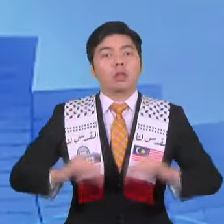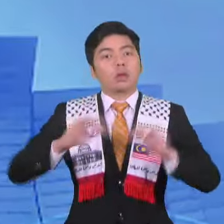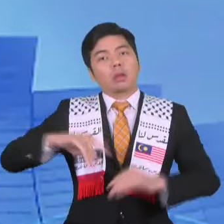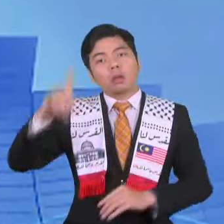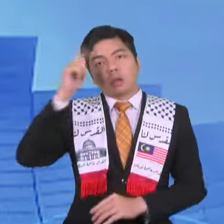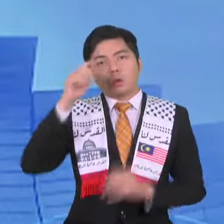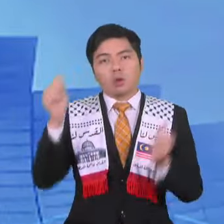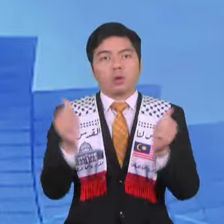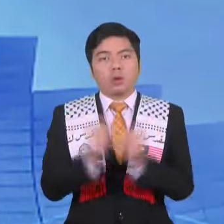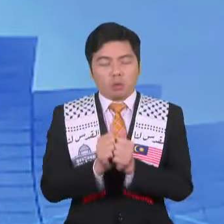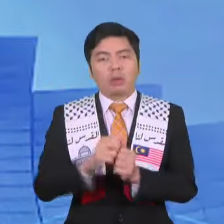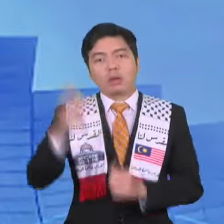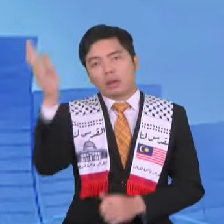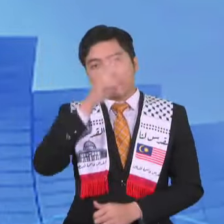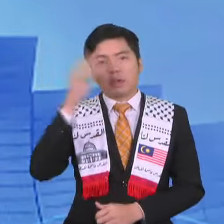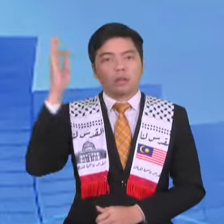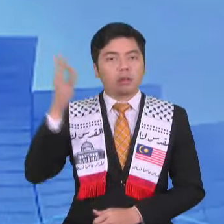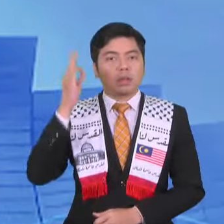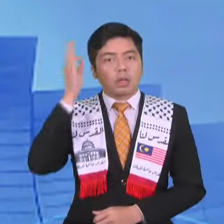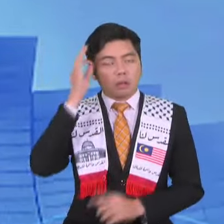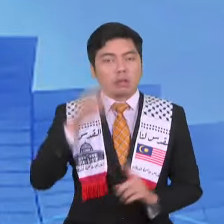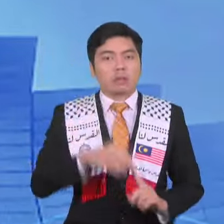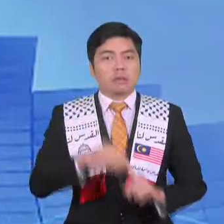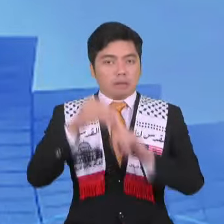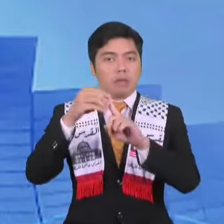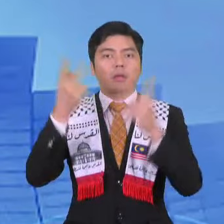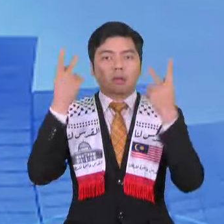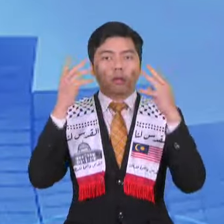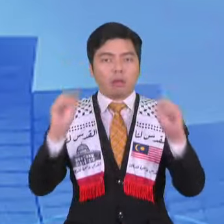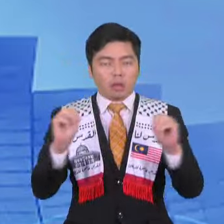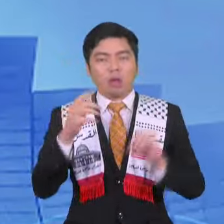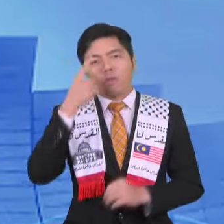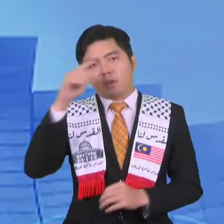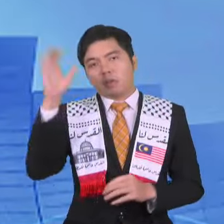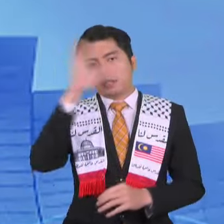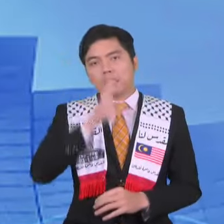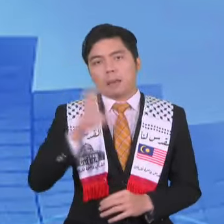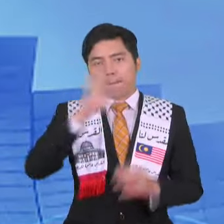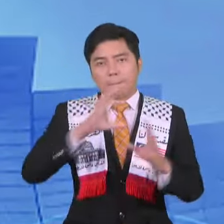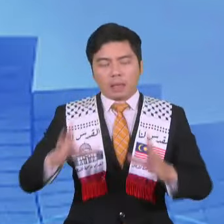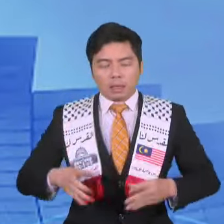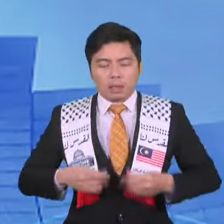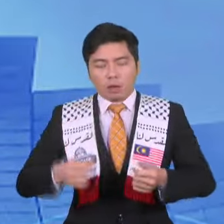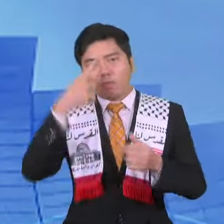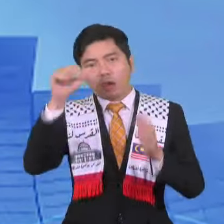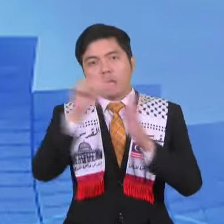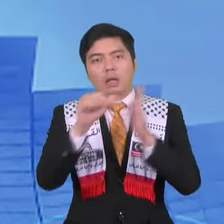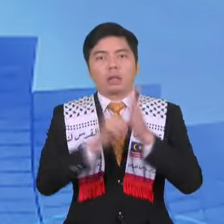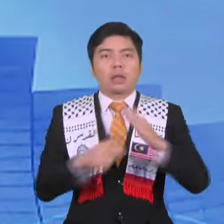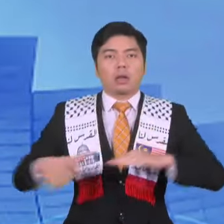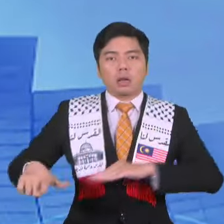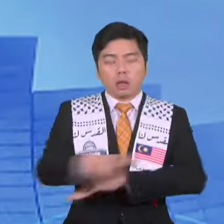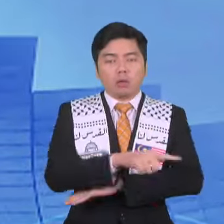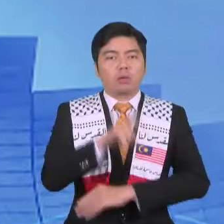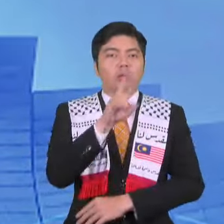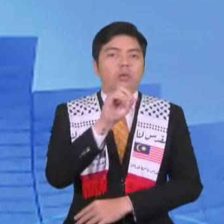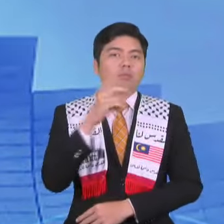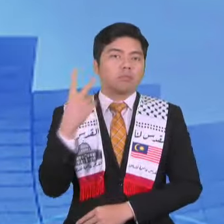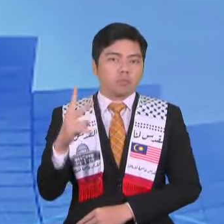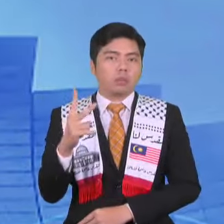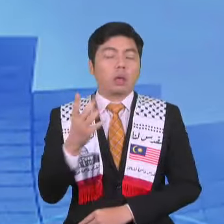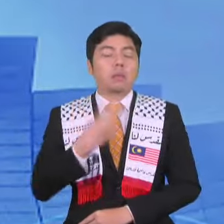Perbincangan Terengganu bersama Kerajaan Persekutuan terutamanya, Perdana Menteri berupaya mencari penyelesaian Akta Laut Wilayah